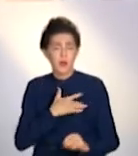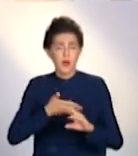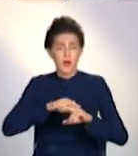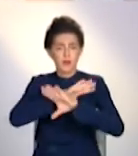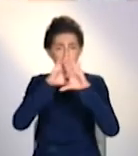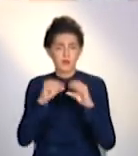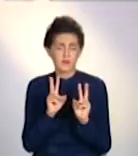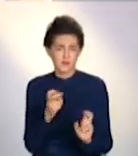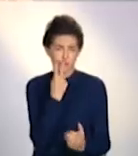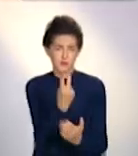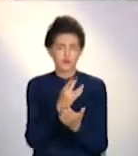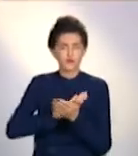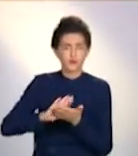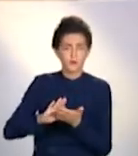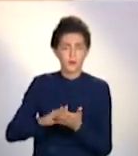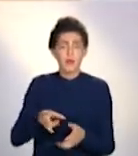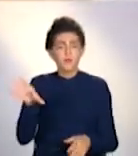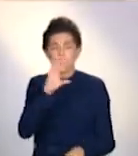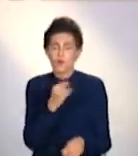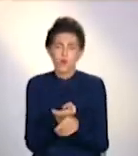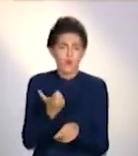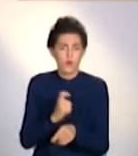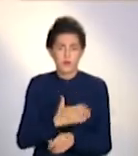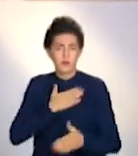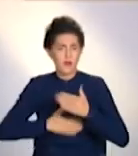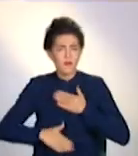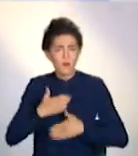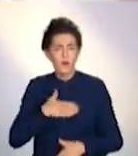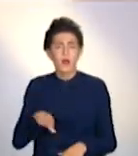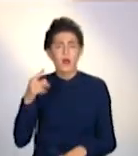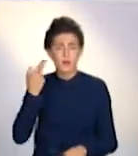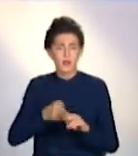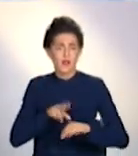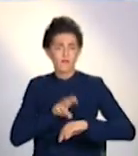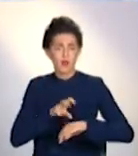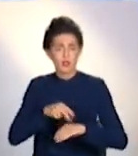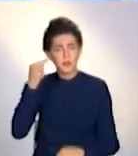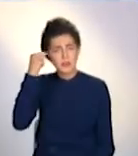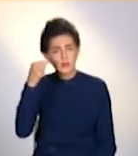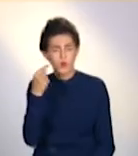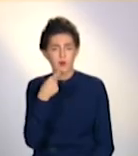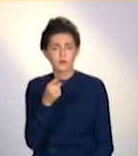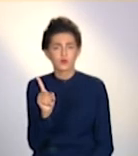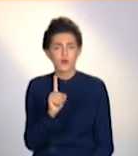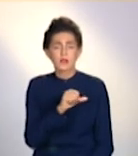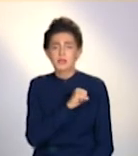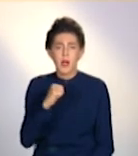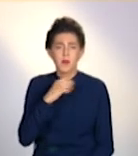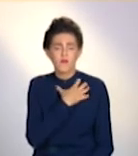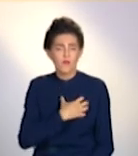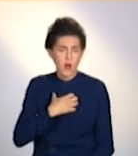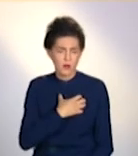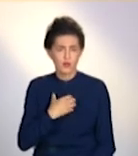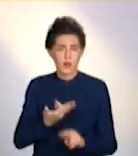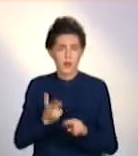это хорошо и чисто. Приємно вражена дитячими малюнками і психологиня Марина Сорокіна. Основным таким элементом, на который